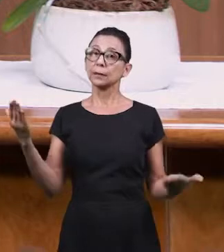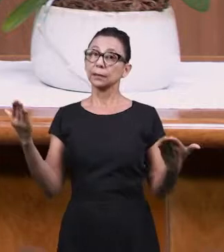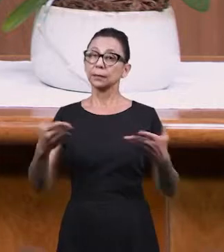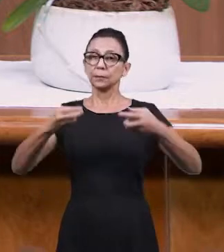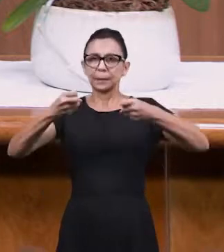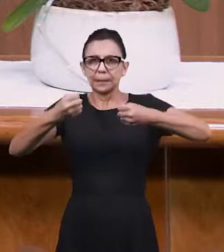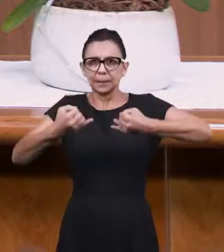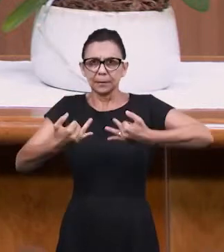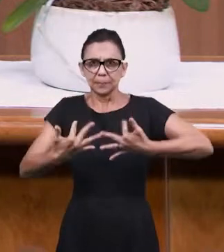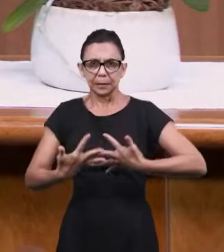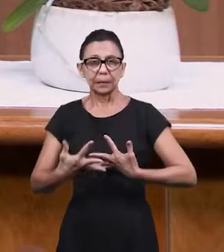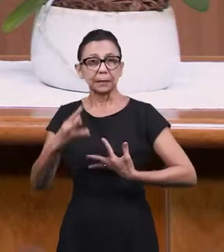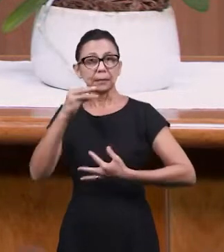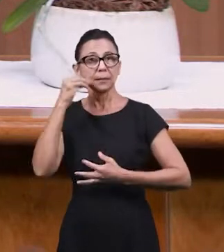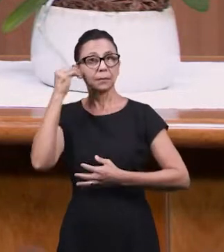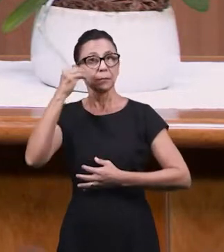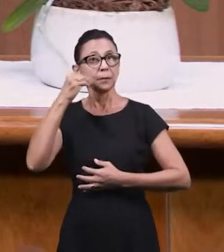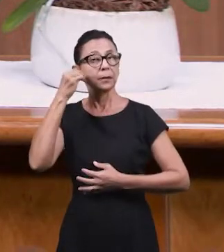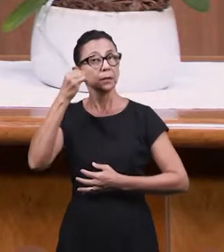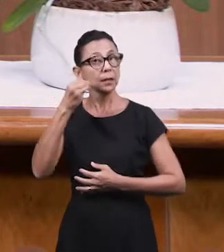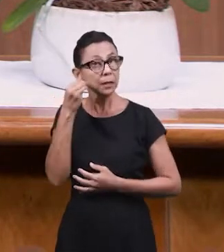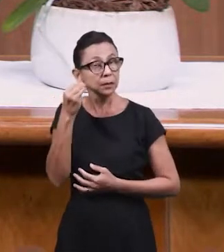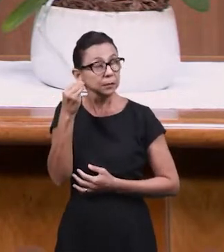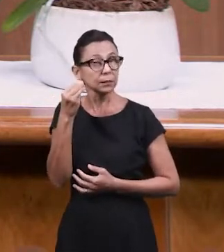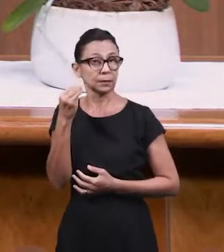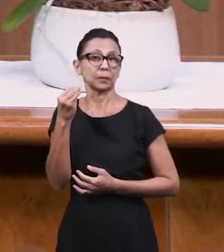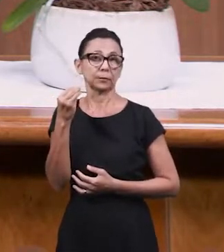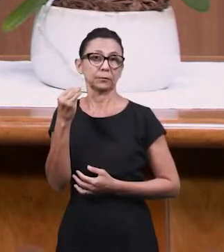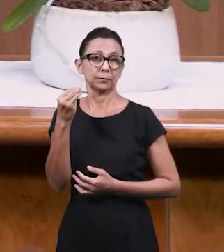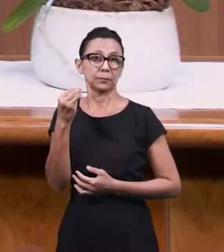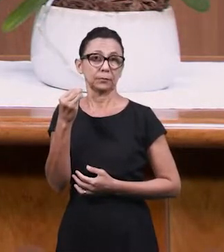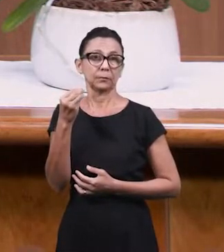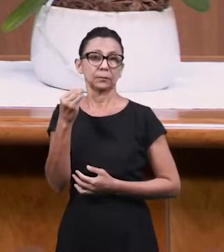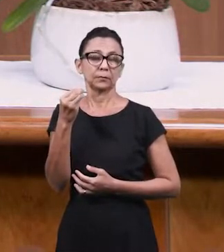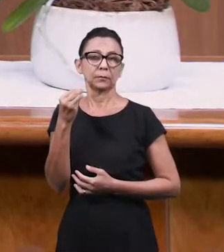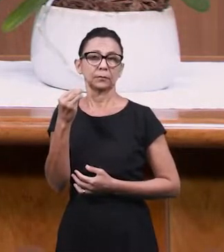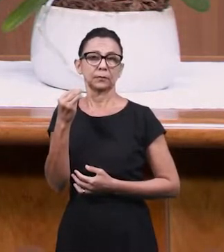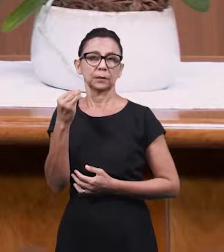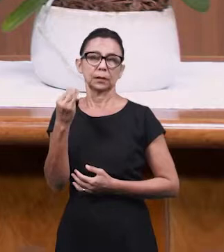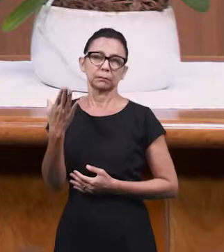d'une expérience que nous avons eue, que le Seigneur